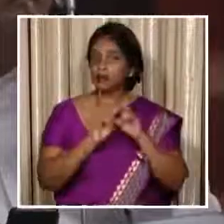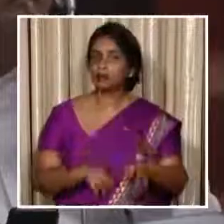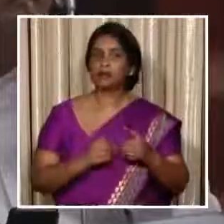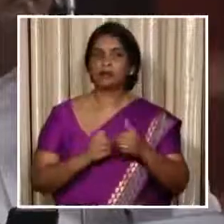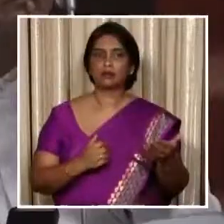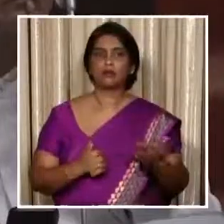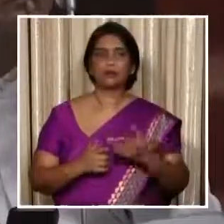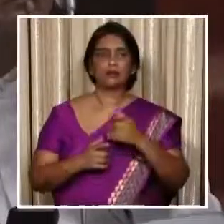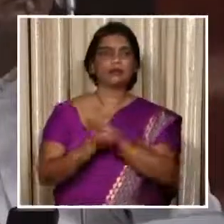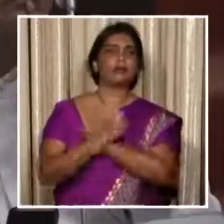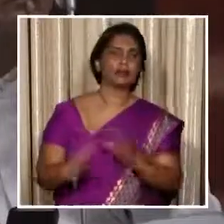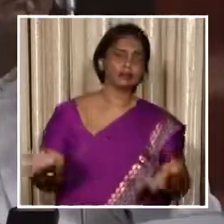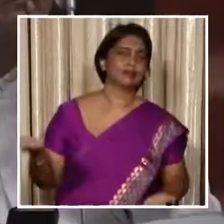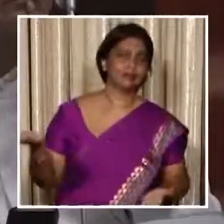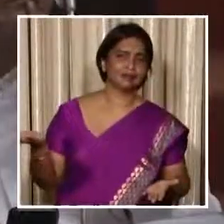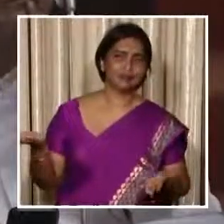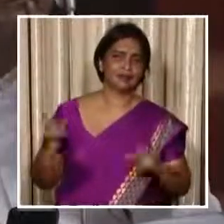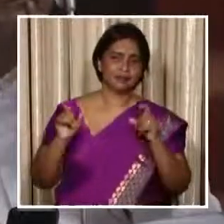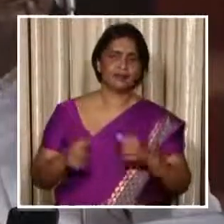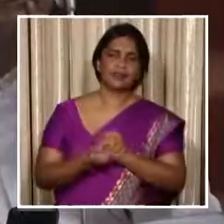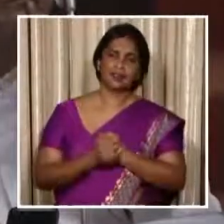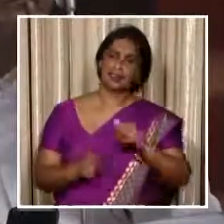குற்றவாளி விடுதலையாகி விடுவார்